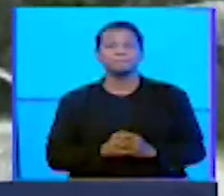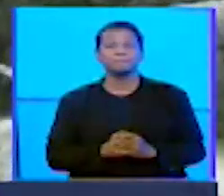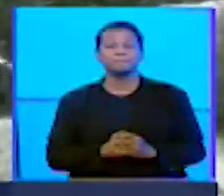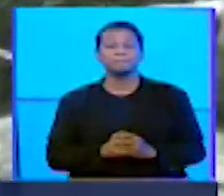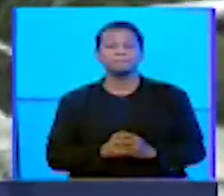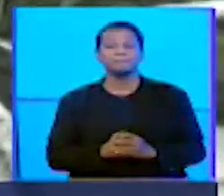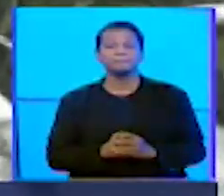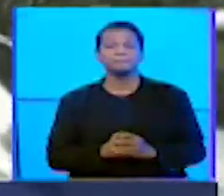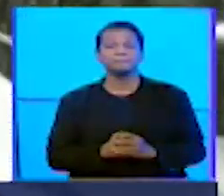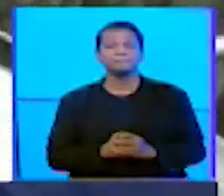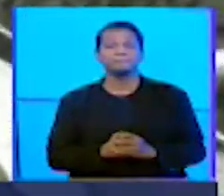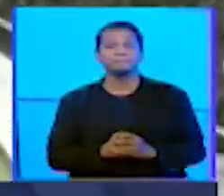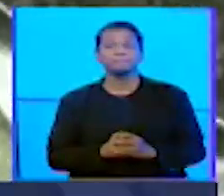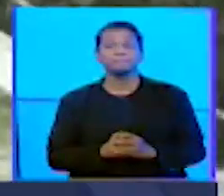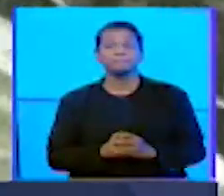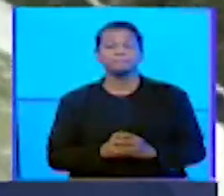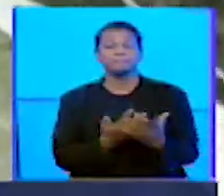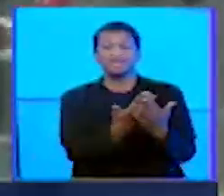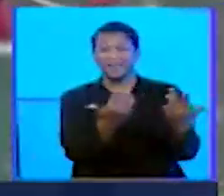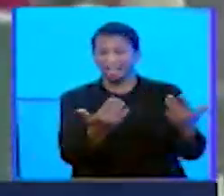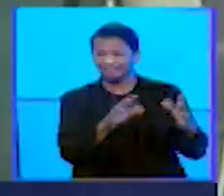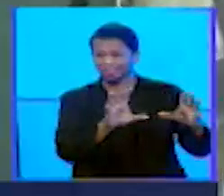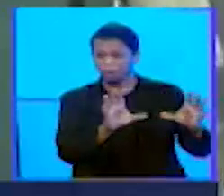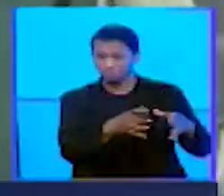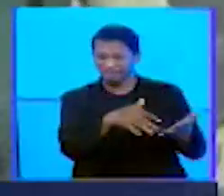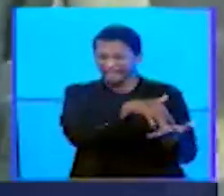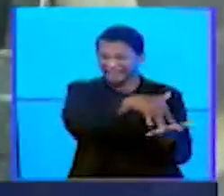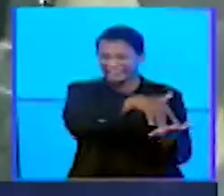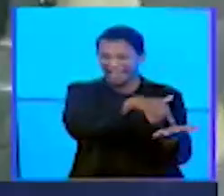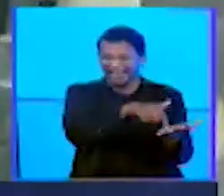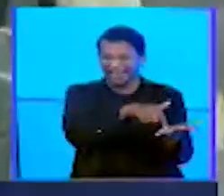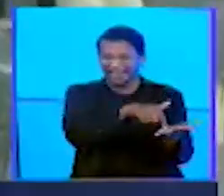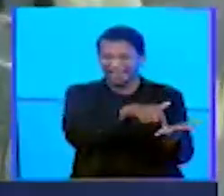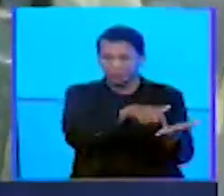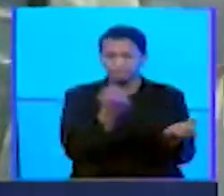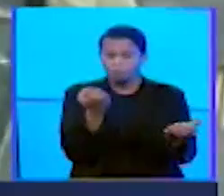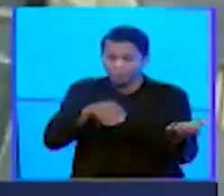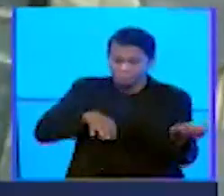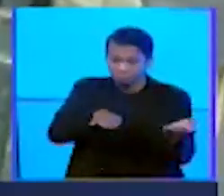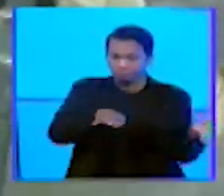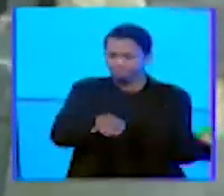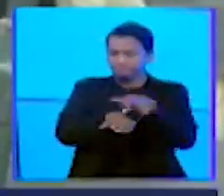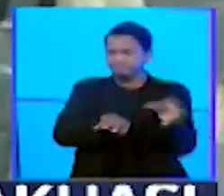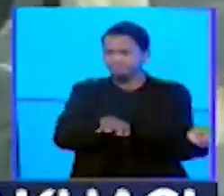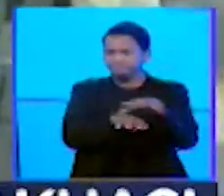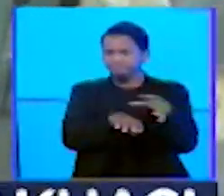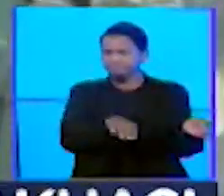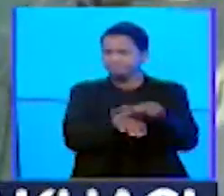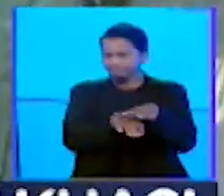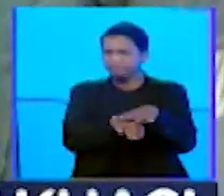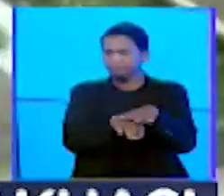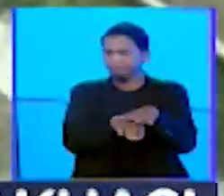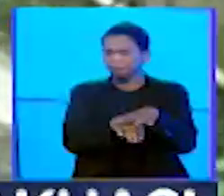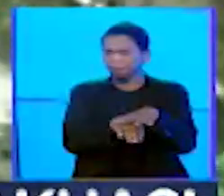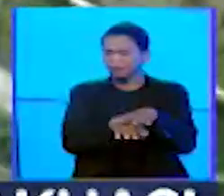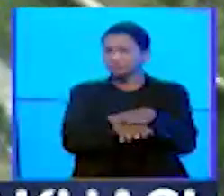Satu persatu warga dari kelompok rentan naik ke atas mobil. Ratusan warga Dusun Babadan 1 Desa Paten, Kecamatan